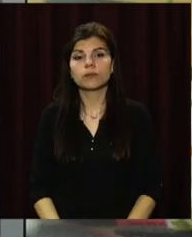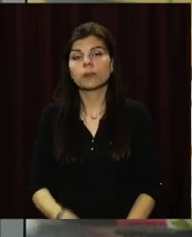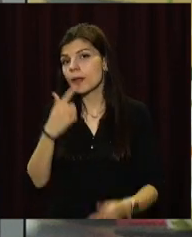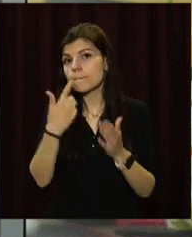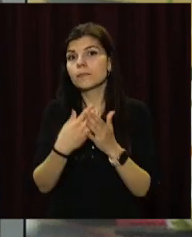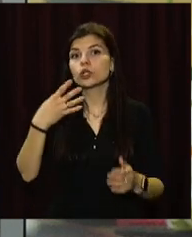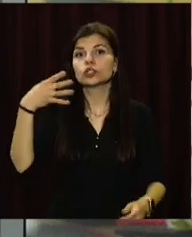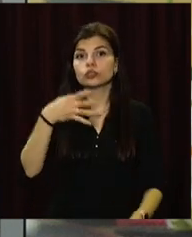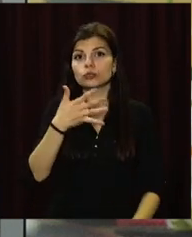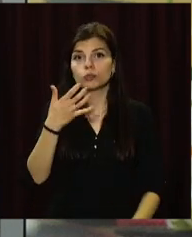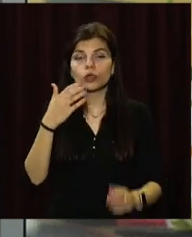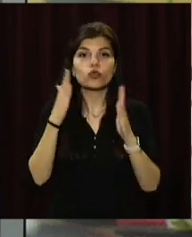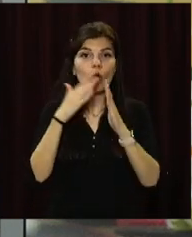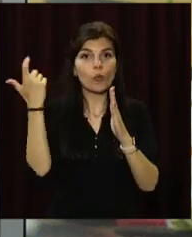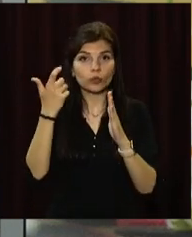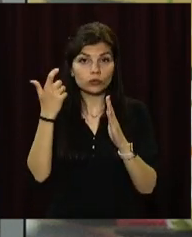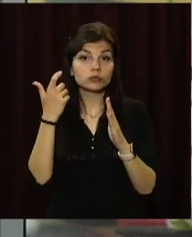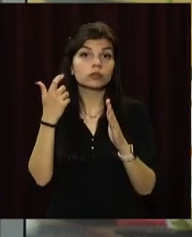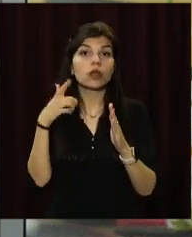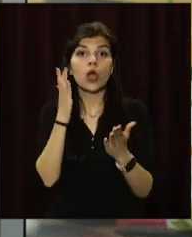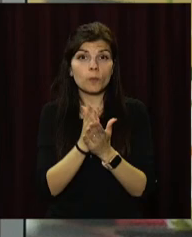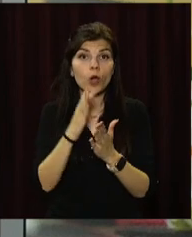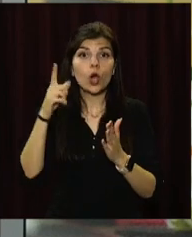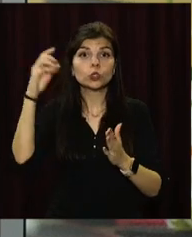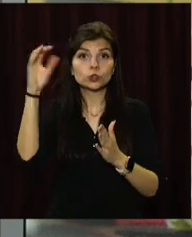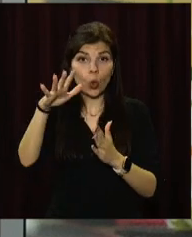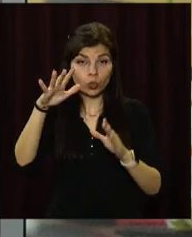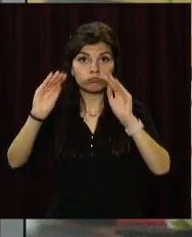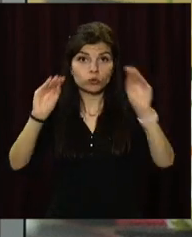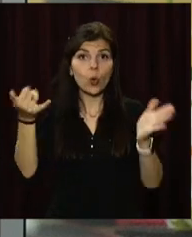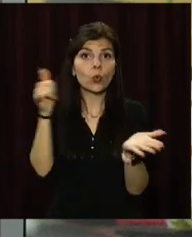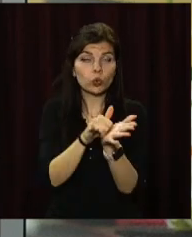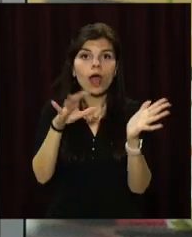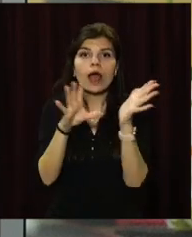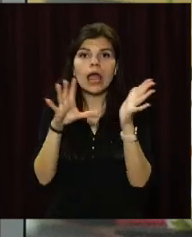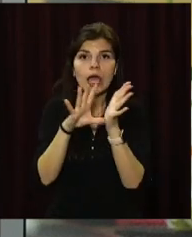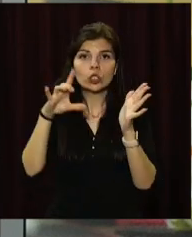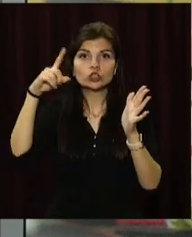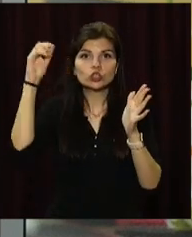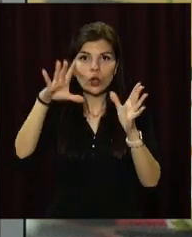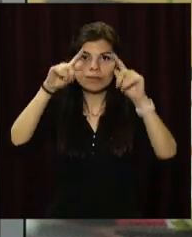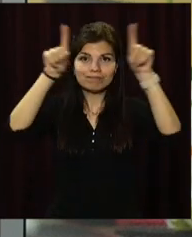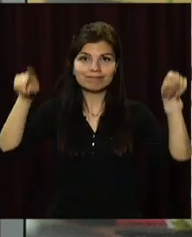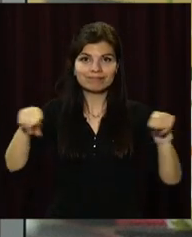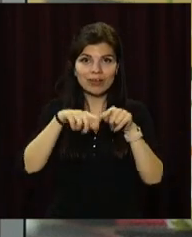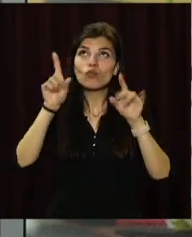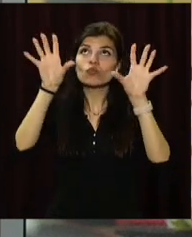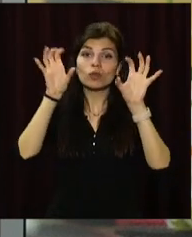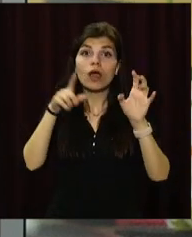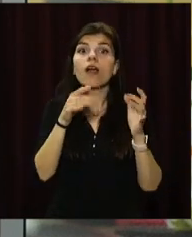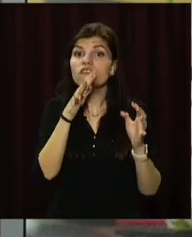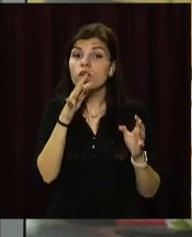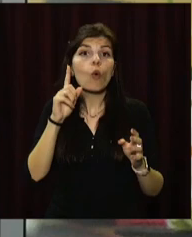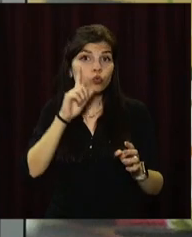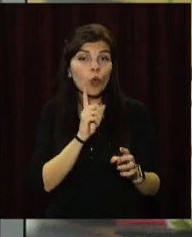Майже 4,5 тисячі домогосподарств регіону мають сонячні електростанції. І це найбільше в Україні. Найкращий час для їх встановлення –